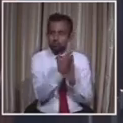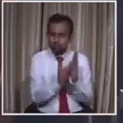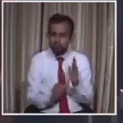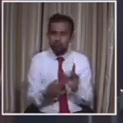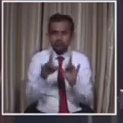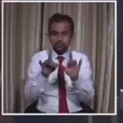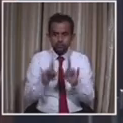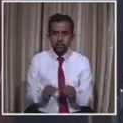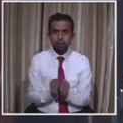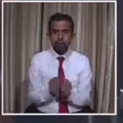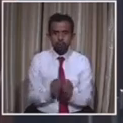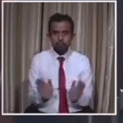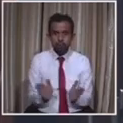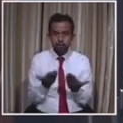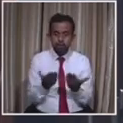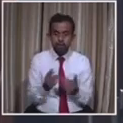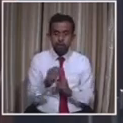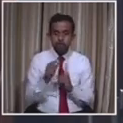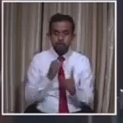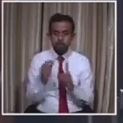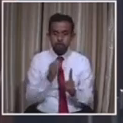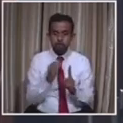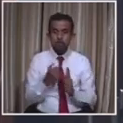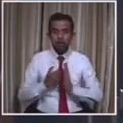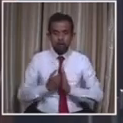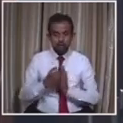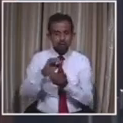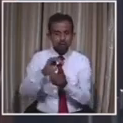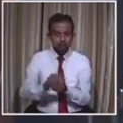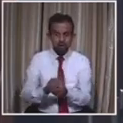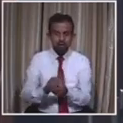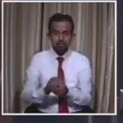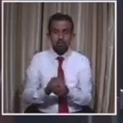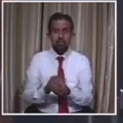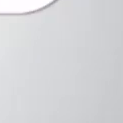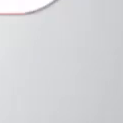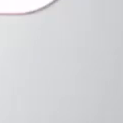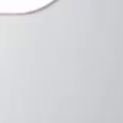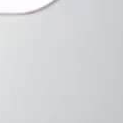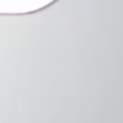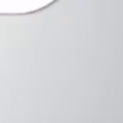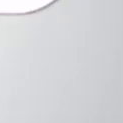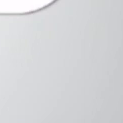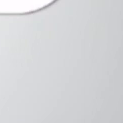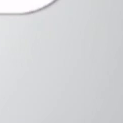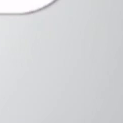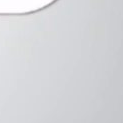නායපත්‍රේ වැඩ කරලා මේ පාර්ලිමේන්තුවේ ගෞරවය රකින්න කටයුතු කරන්න කියලා ගෞරවයෙන් ඉල්ලනවා.